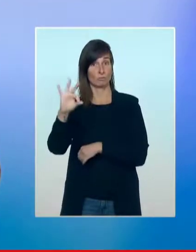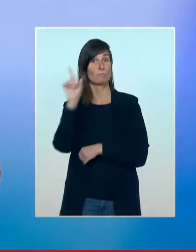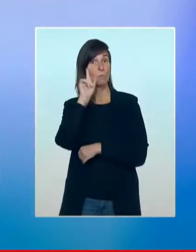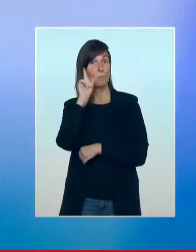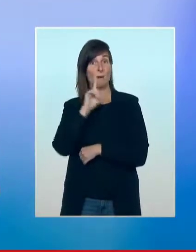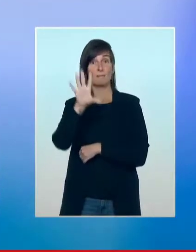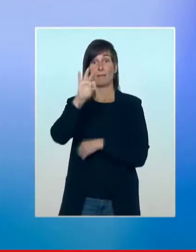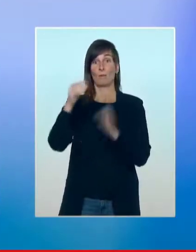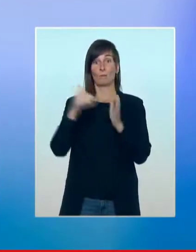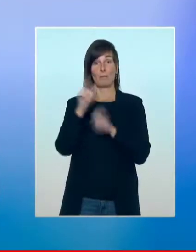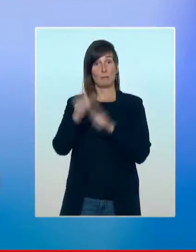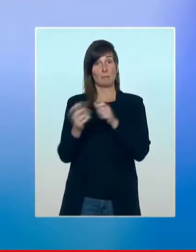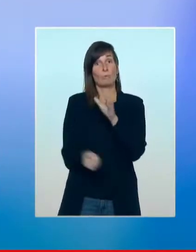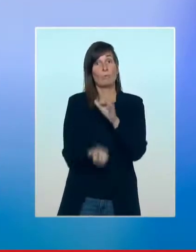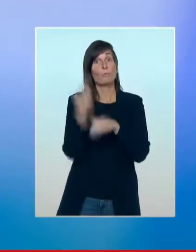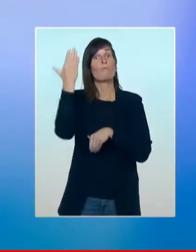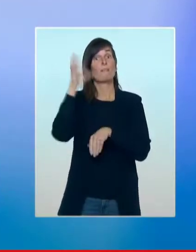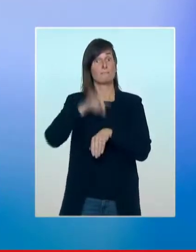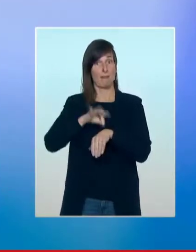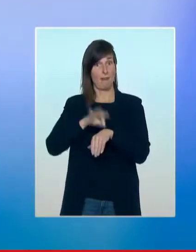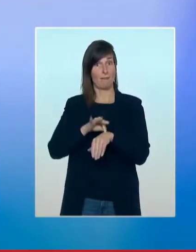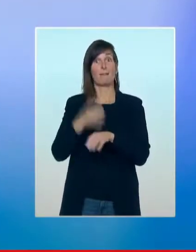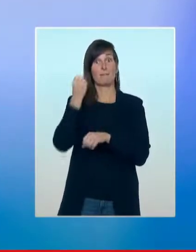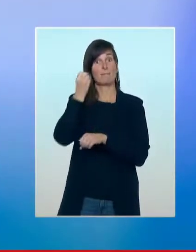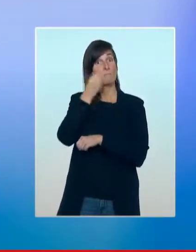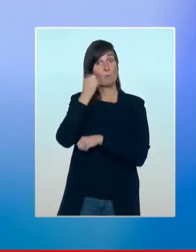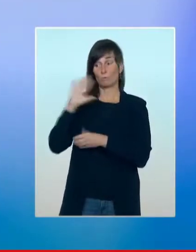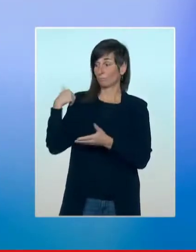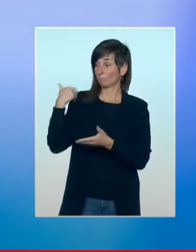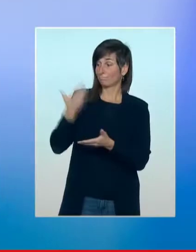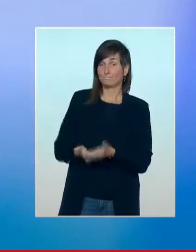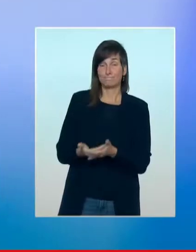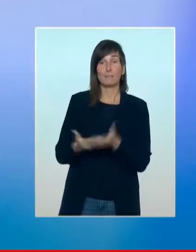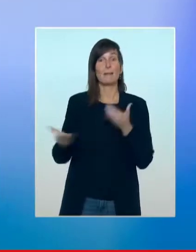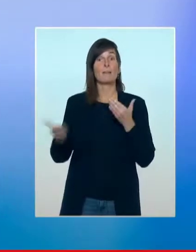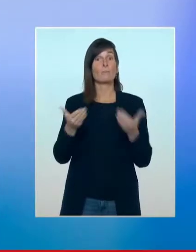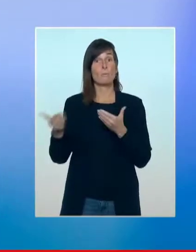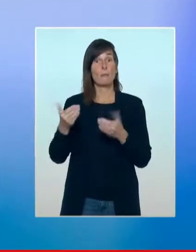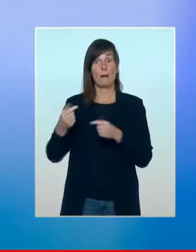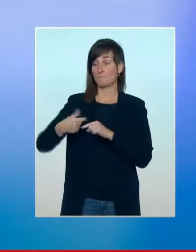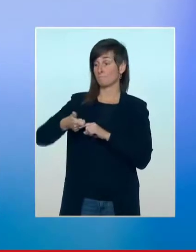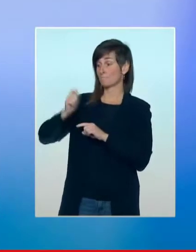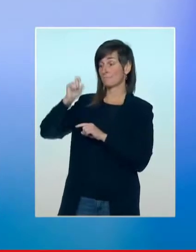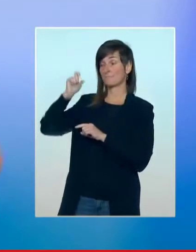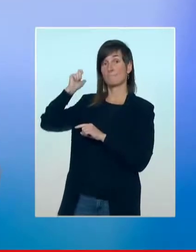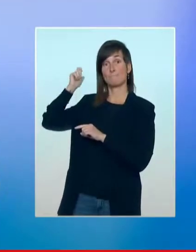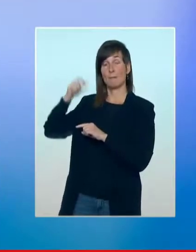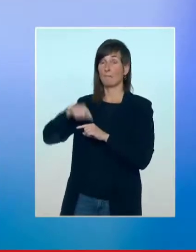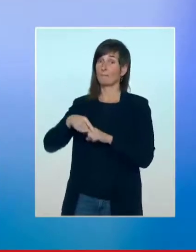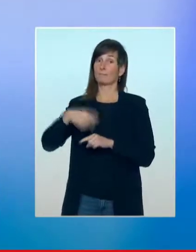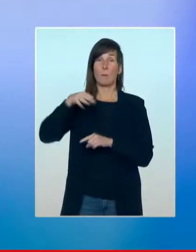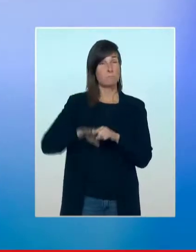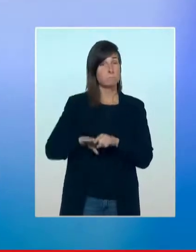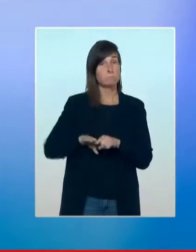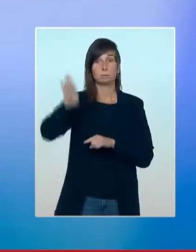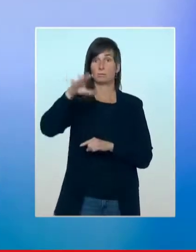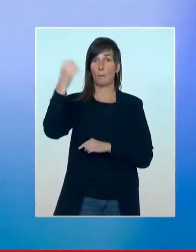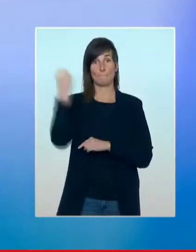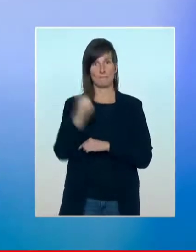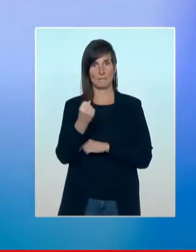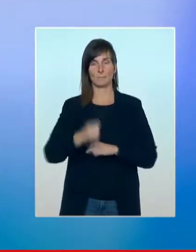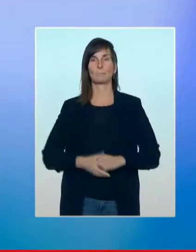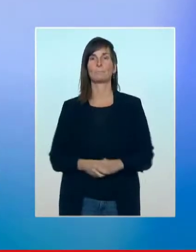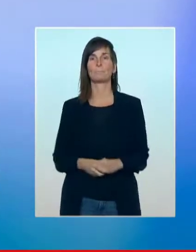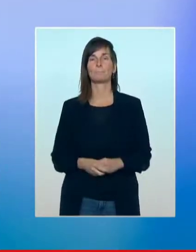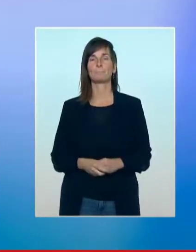50 000 cas quotidiens ces derniers jours, nous sommes à des niveaux supérieurs à ce que nous avions connu lors des précédentes